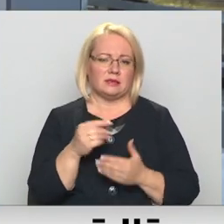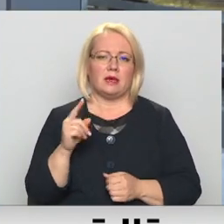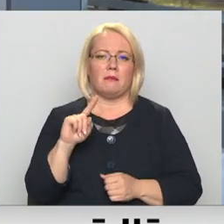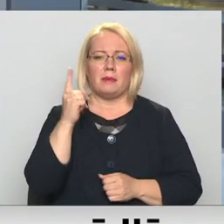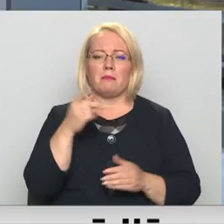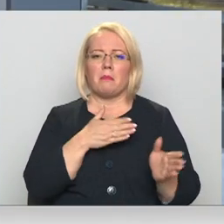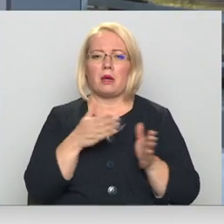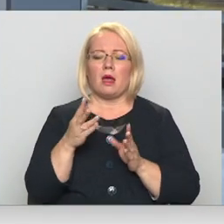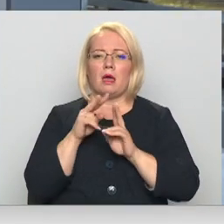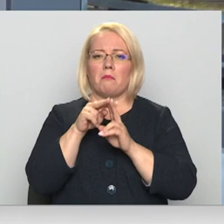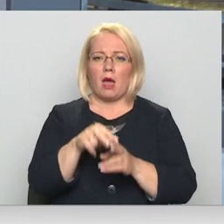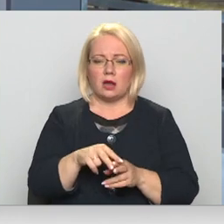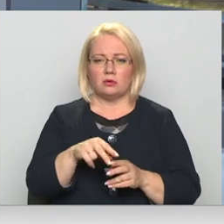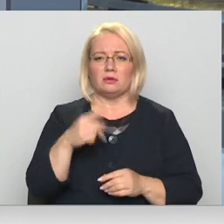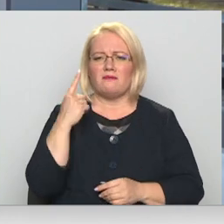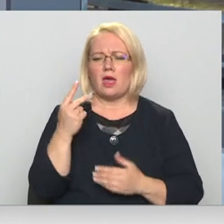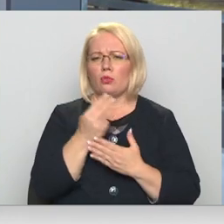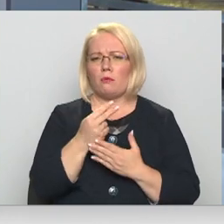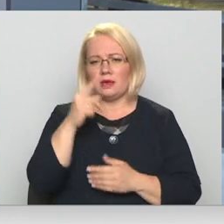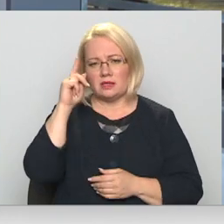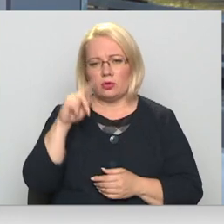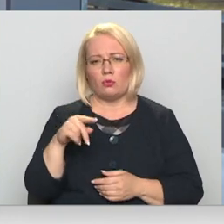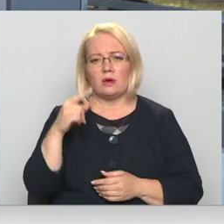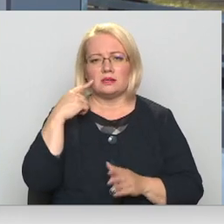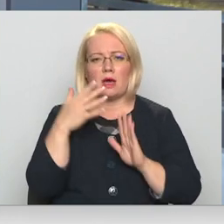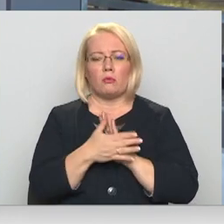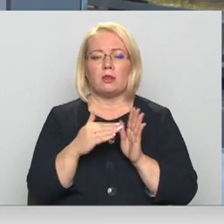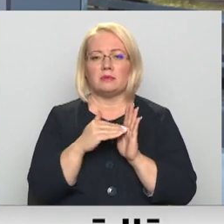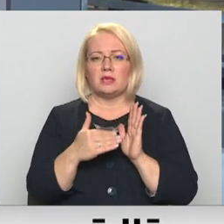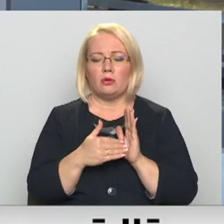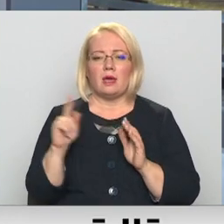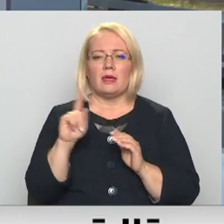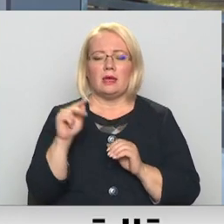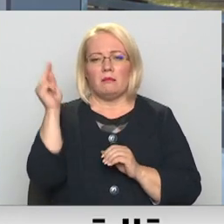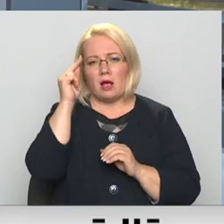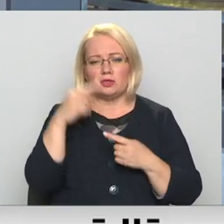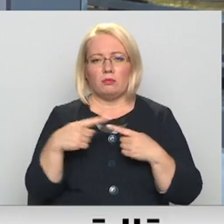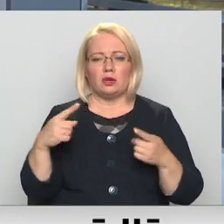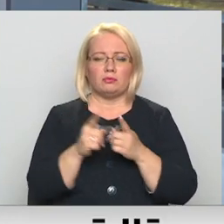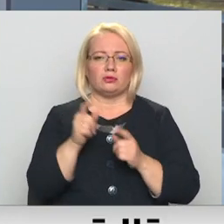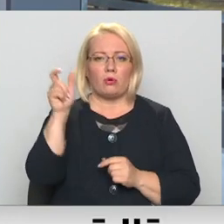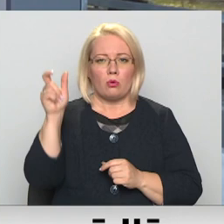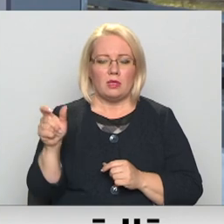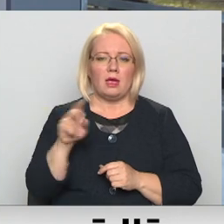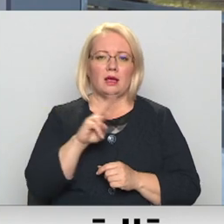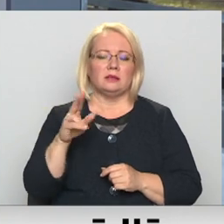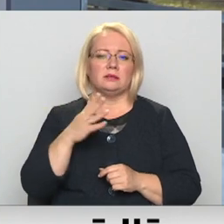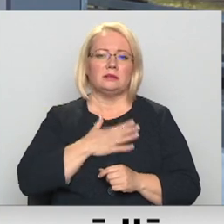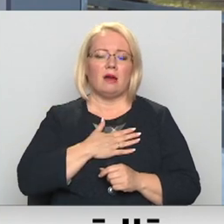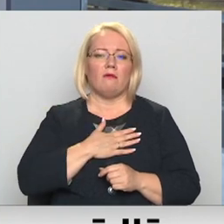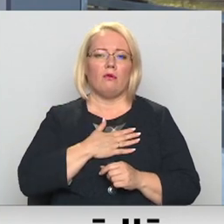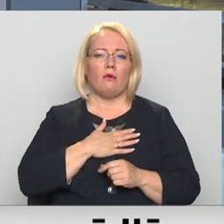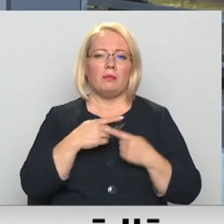pārslodz viennozīmīgi, zinot to, ka mēs apzināmies situāciju, ka ir mūsu priekšmetu skolotāji, kuri nu, savu priekšmetu māca vairākās